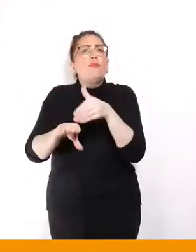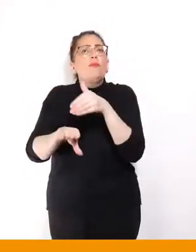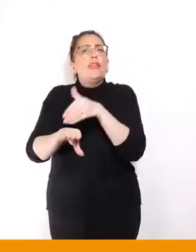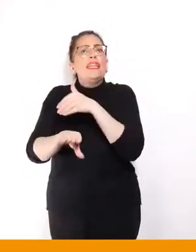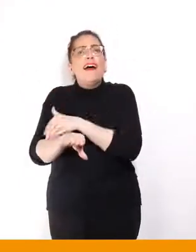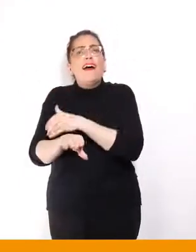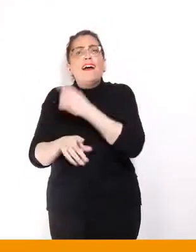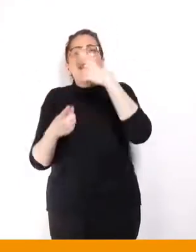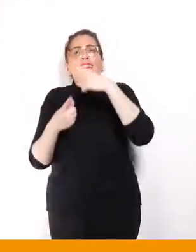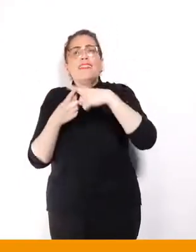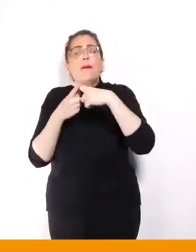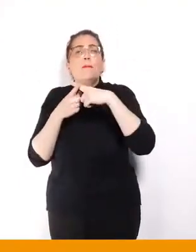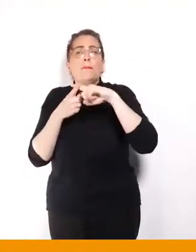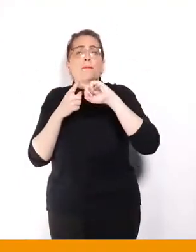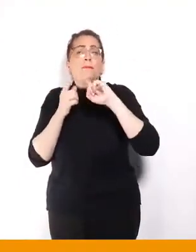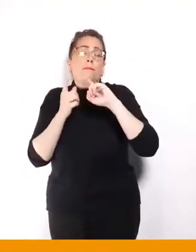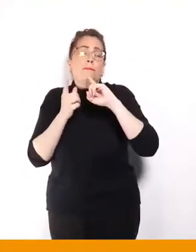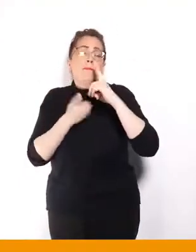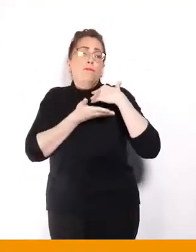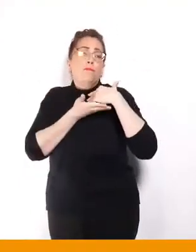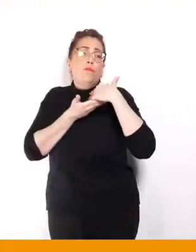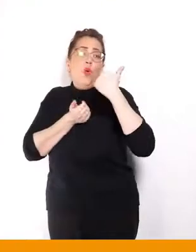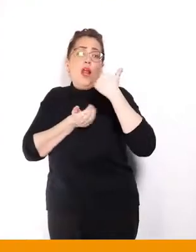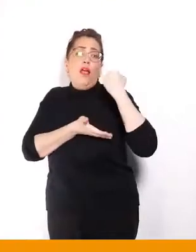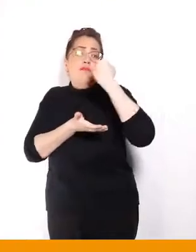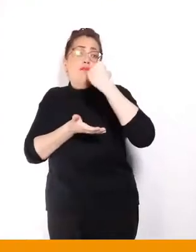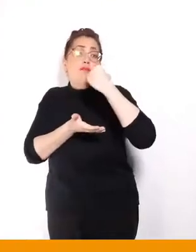il va falloir travailler effectivement à